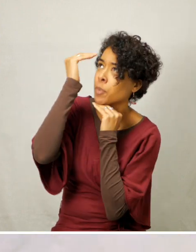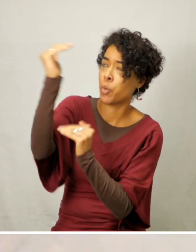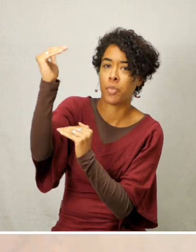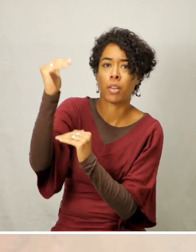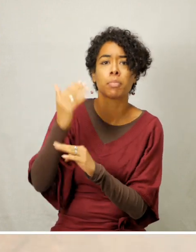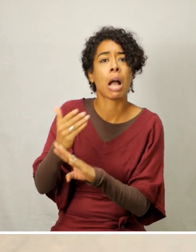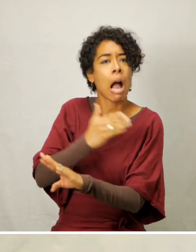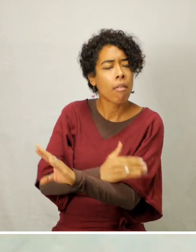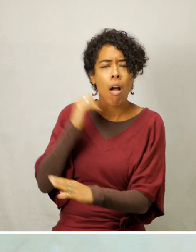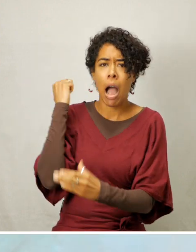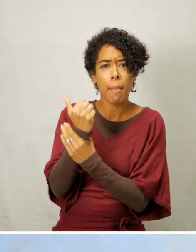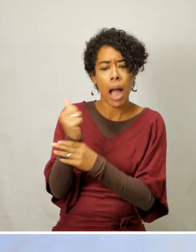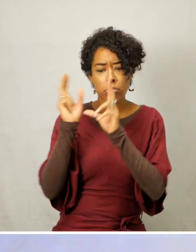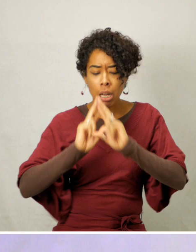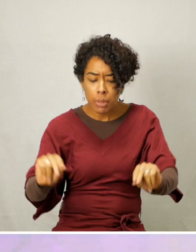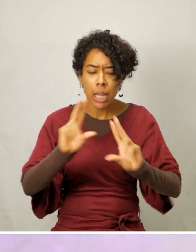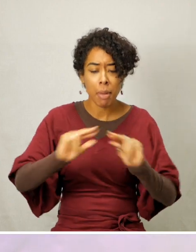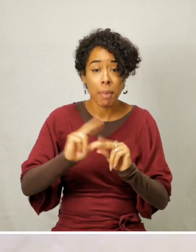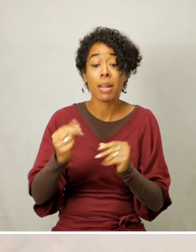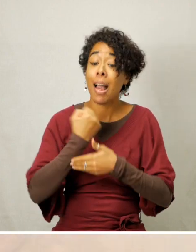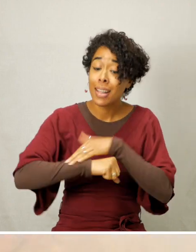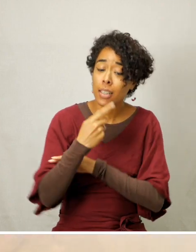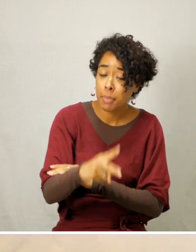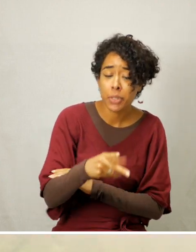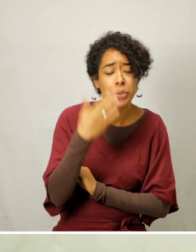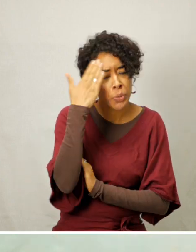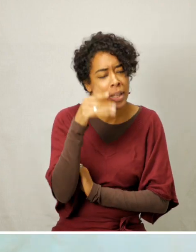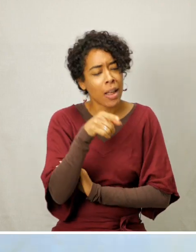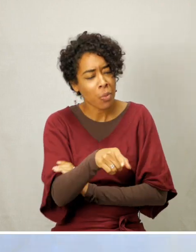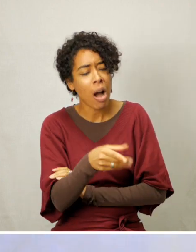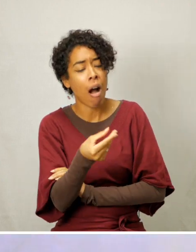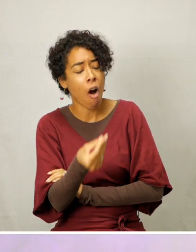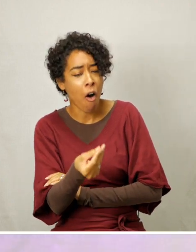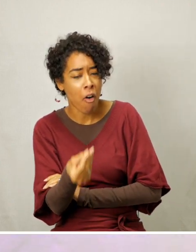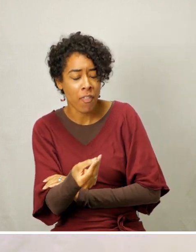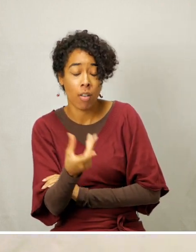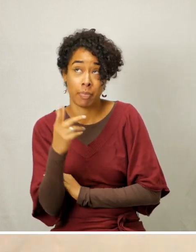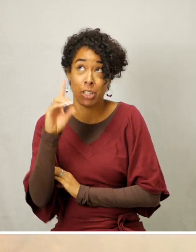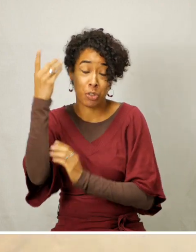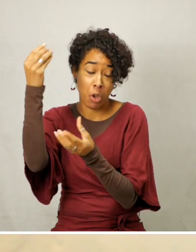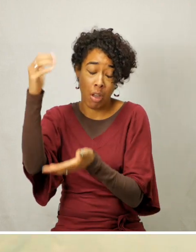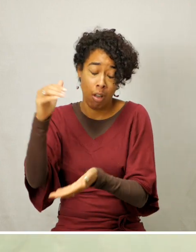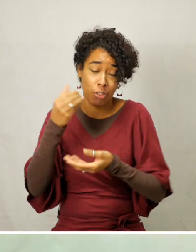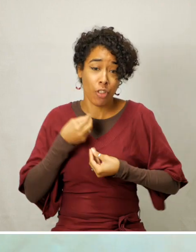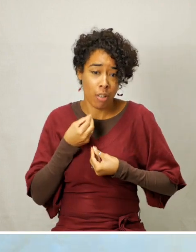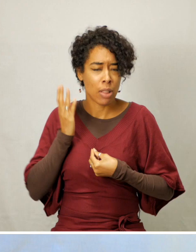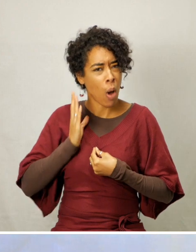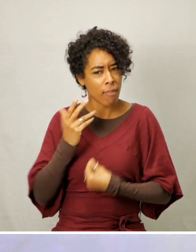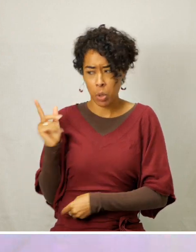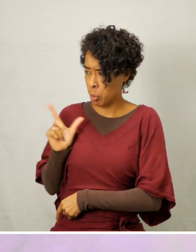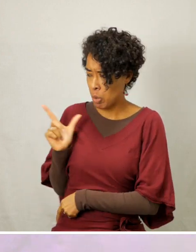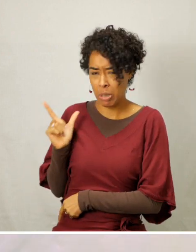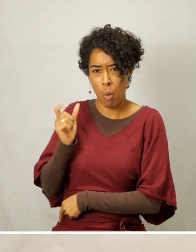que Abraham a pu raconter, surtout sur sa propre naissance, à dire mais toi t'es un enfant qui nous a été donné, on était âgé,